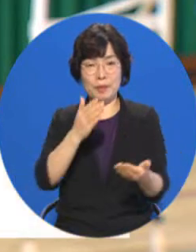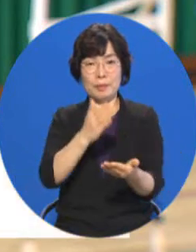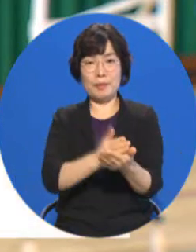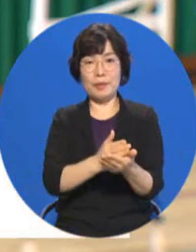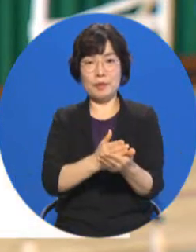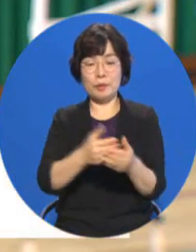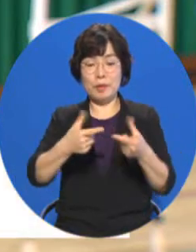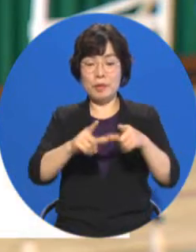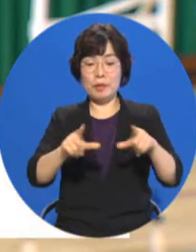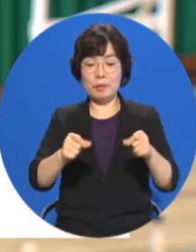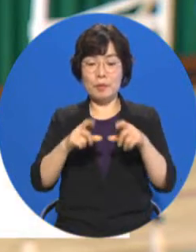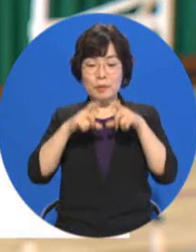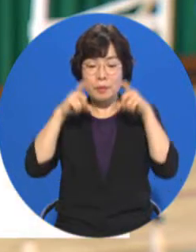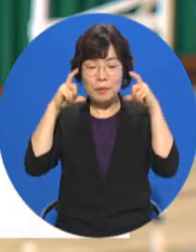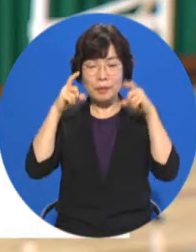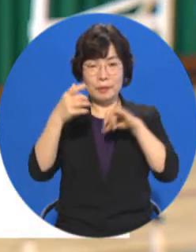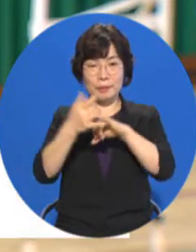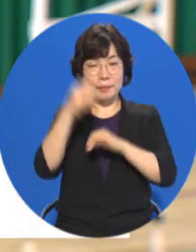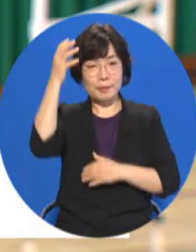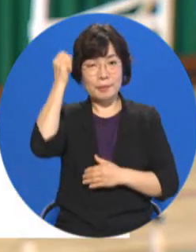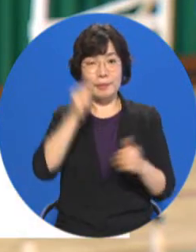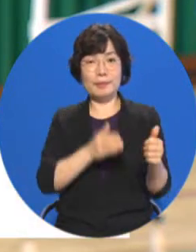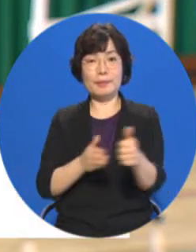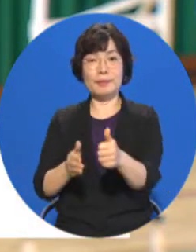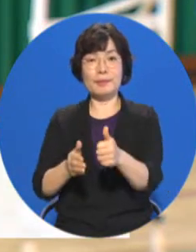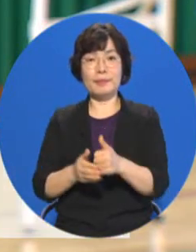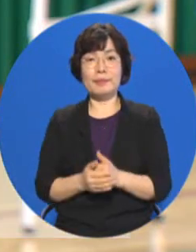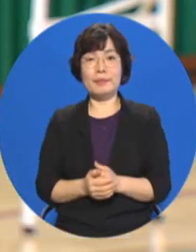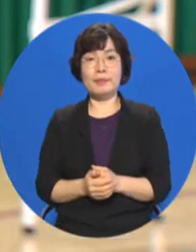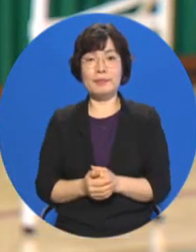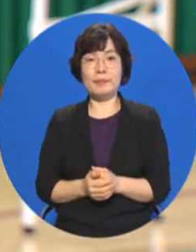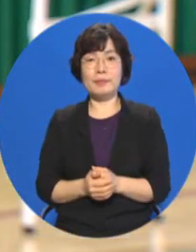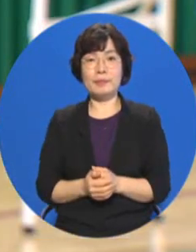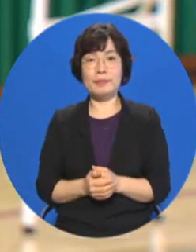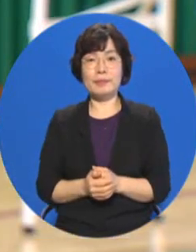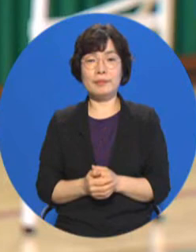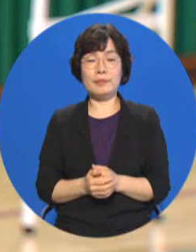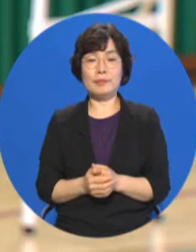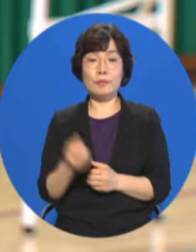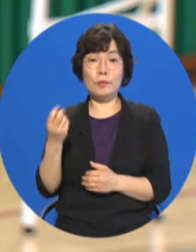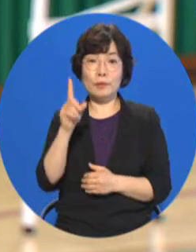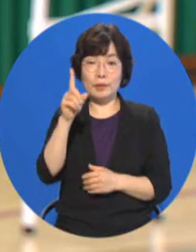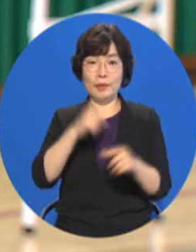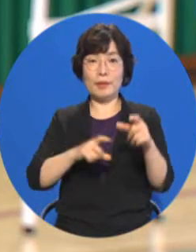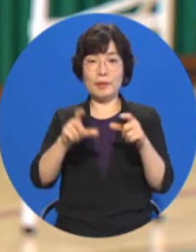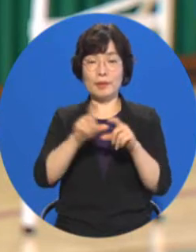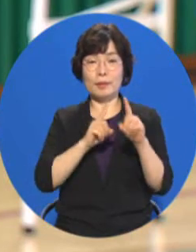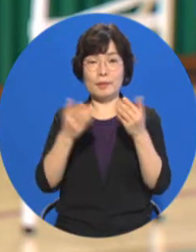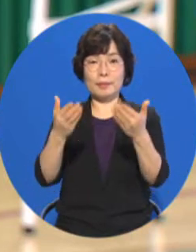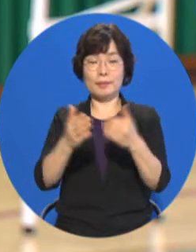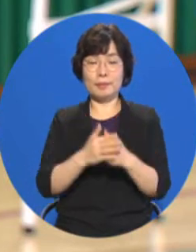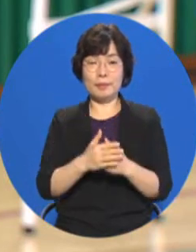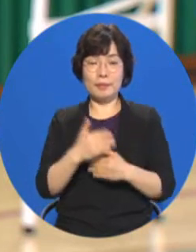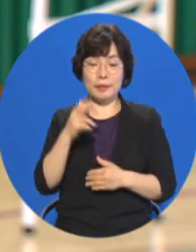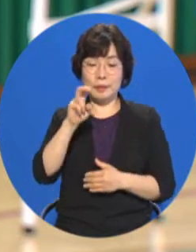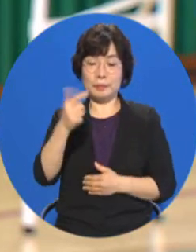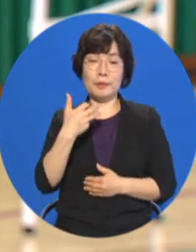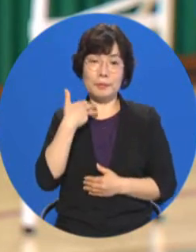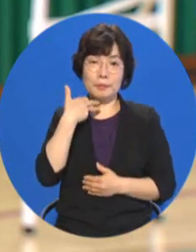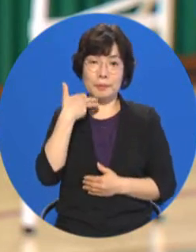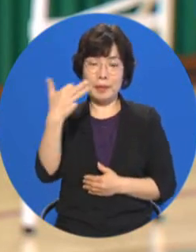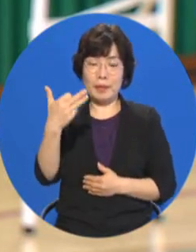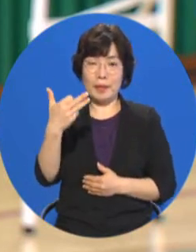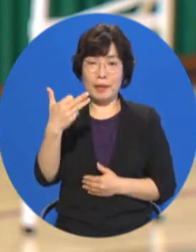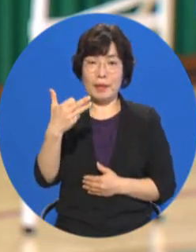신분증 과 더불어 마스크를 반드시 작용하고 옷이야 겠는데요 어 여기에 또하나 올해 처음 투표를